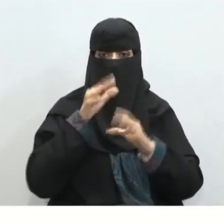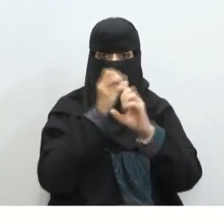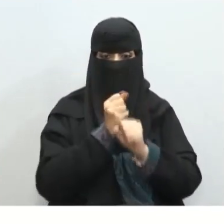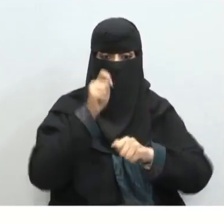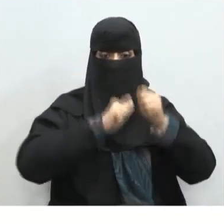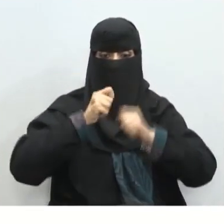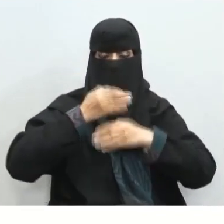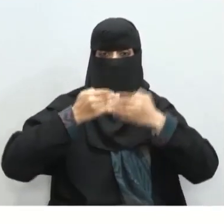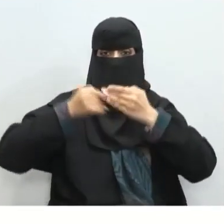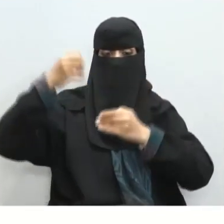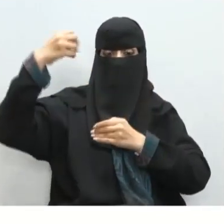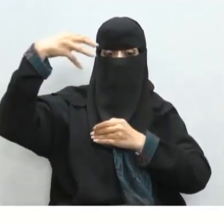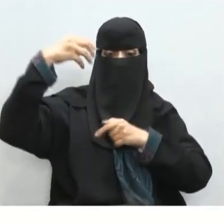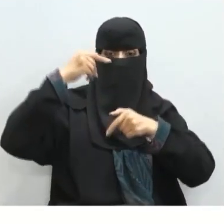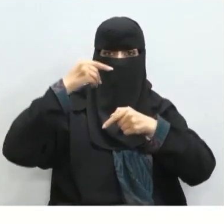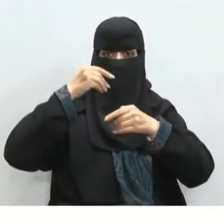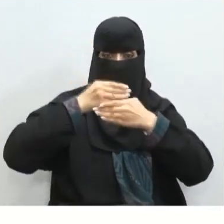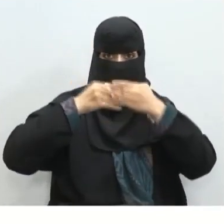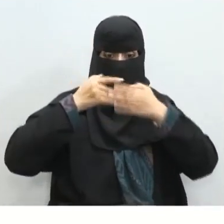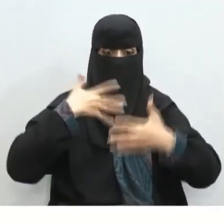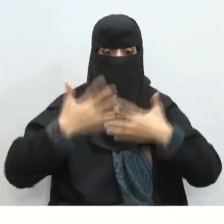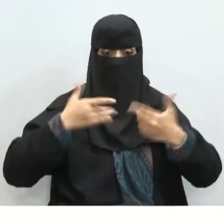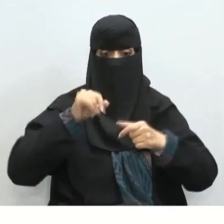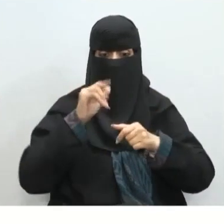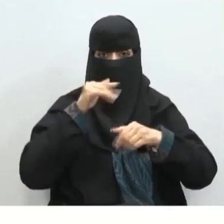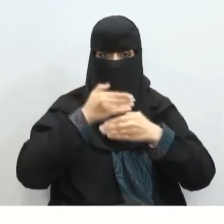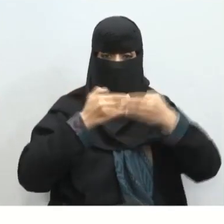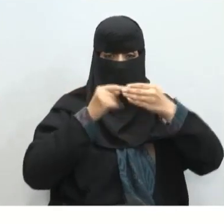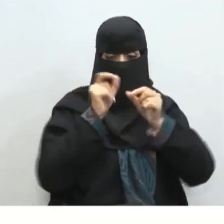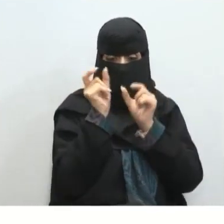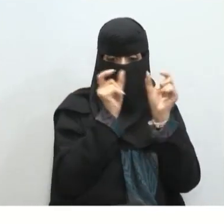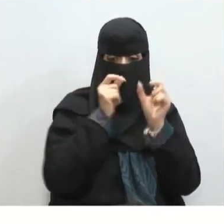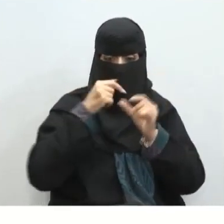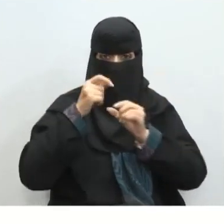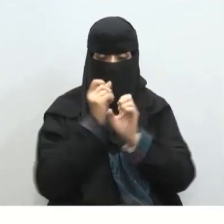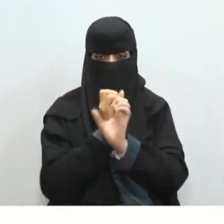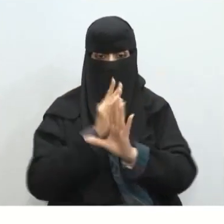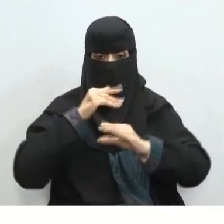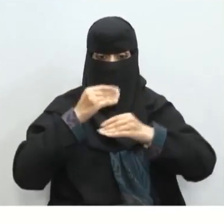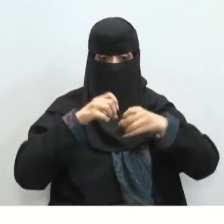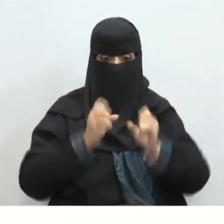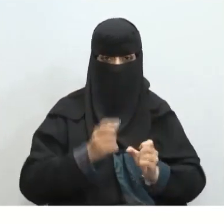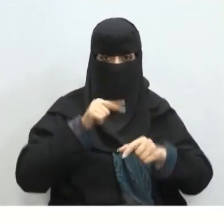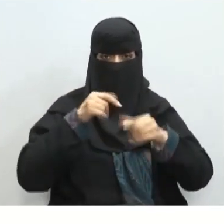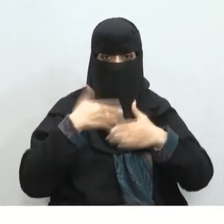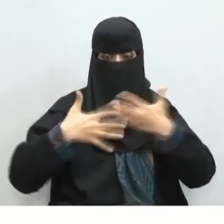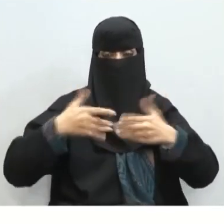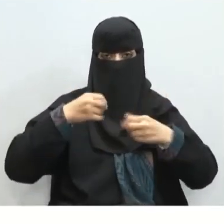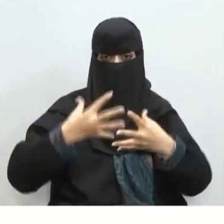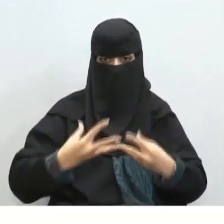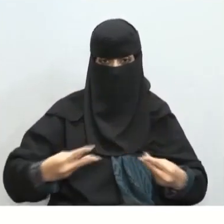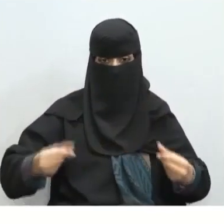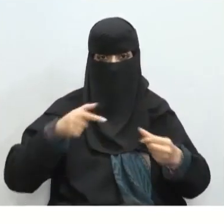تخزن عمليه البناء الطاقه من خلال بناء الجزيئات في حين تحرر عمليه الهدم الطاقه من خلال تحليل